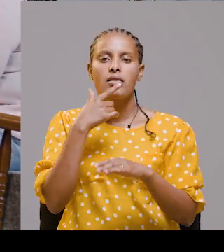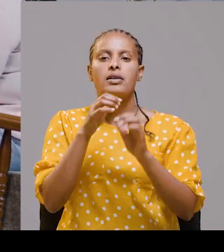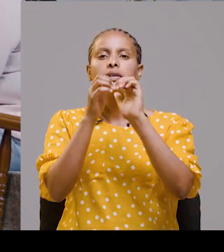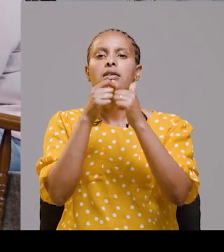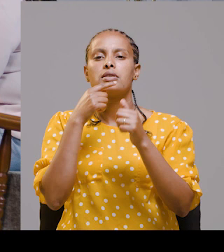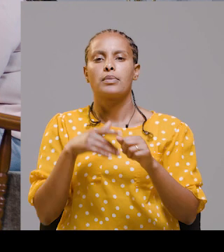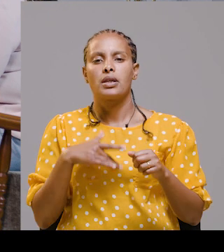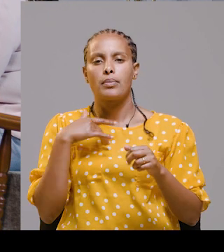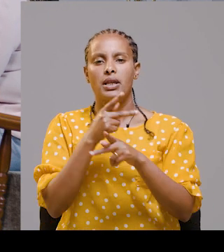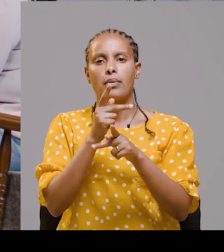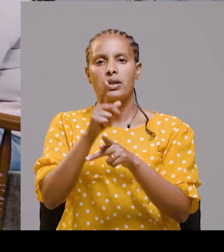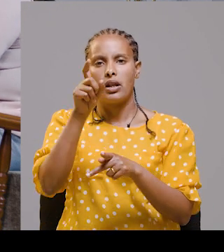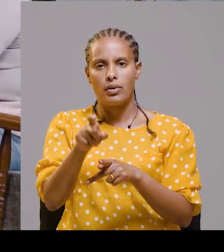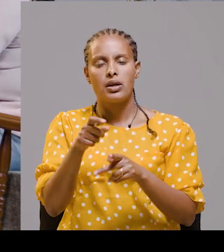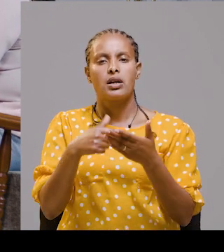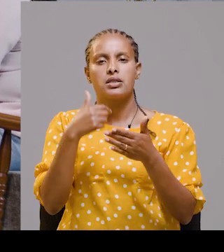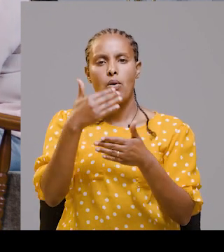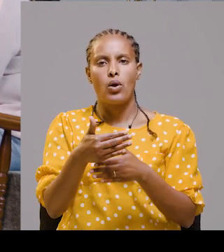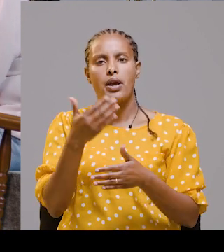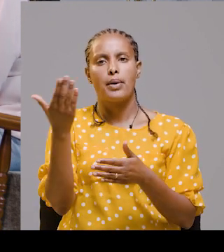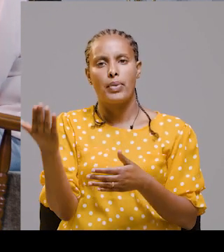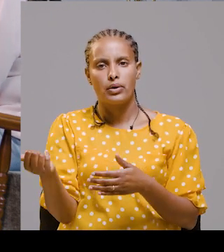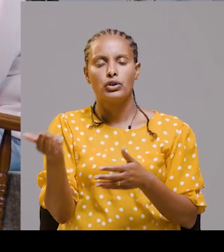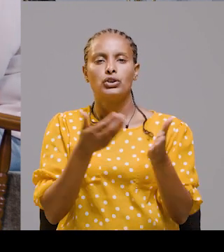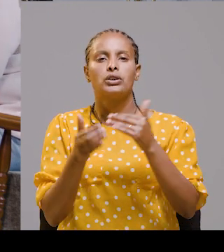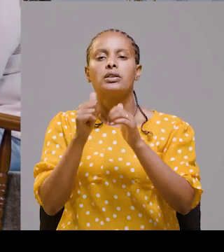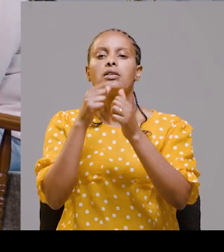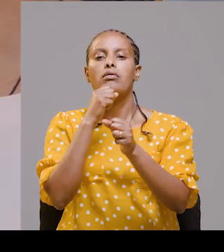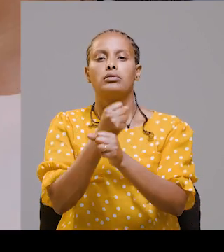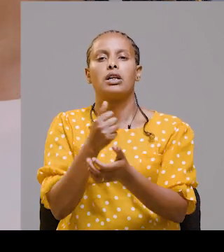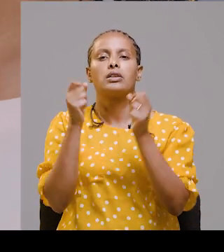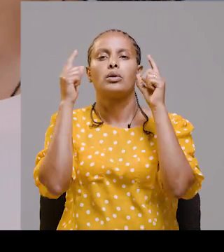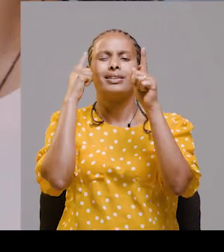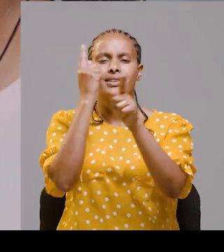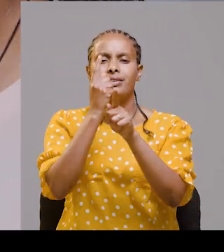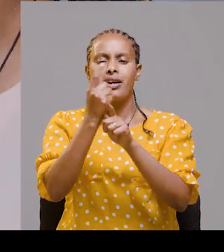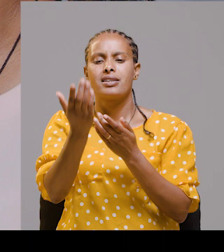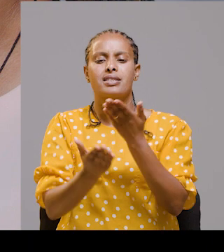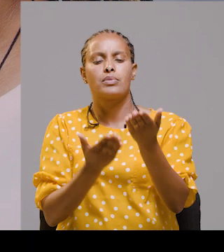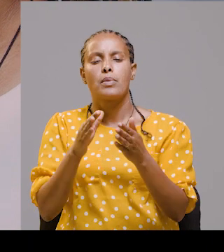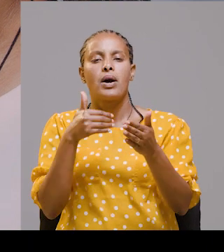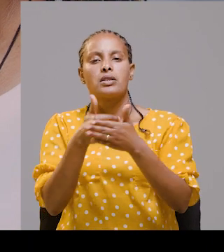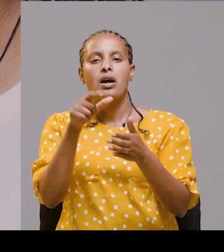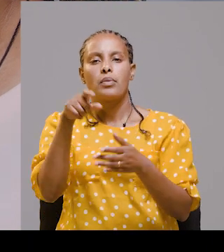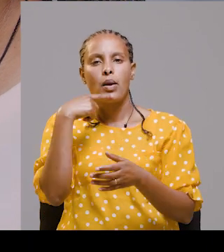እንዴት ስሜታቸው መጠበቅ እንዳለባቸው ከዛ በኋላ ሲነበረውን ችግር እንዴት አርገው ተረርተው ትክክለኛውን